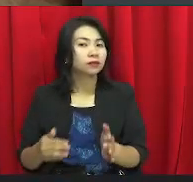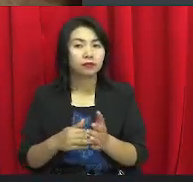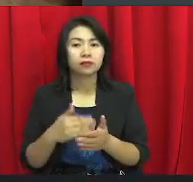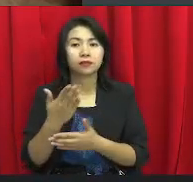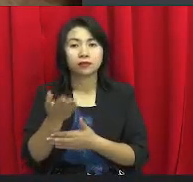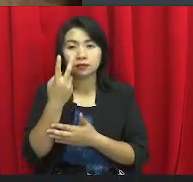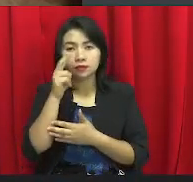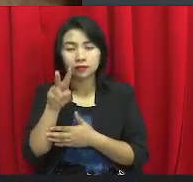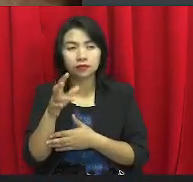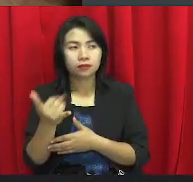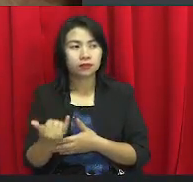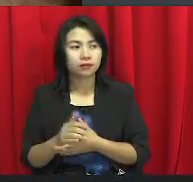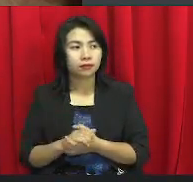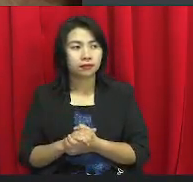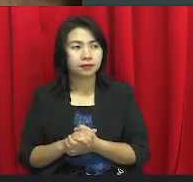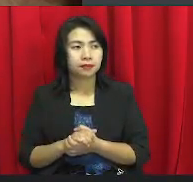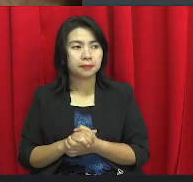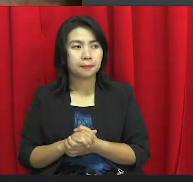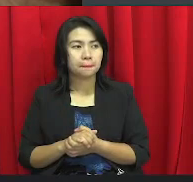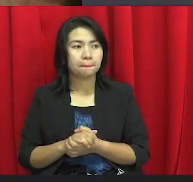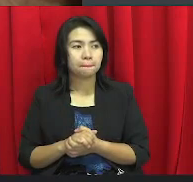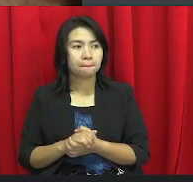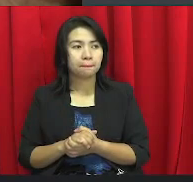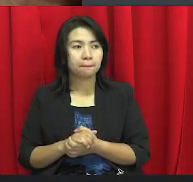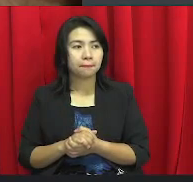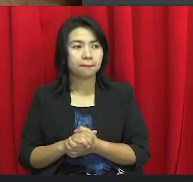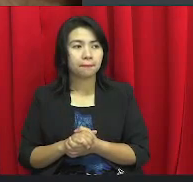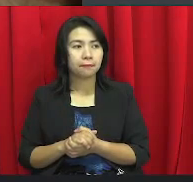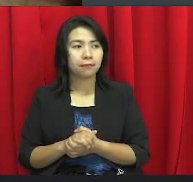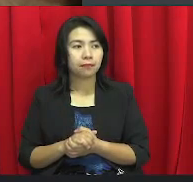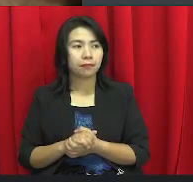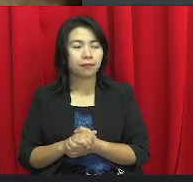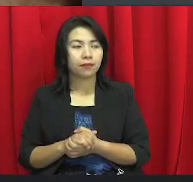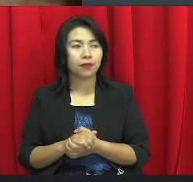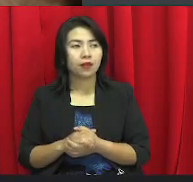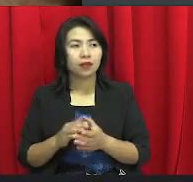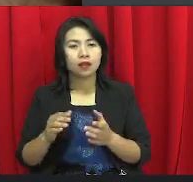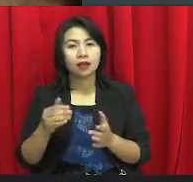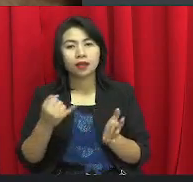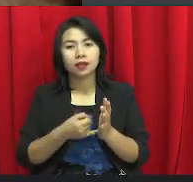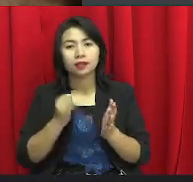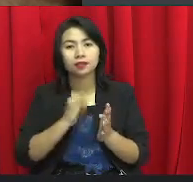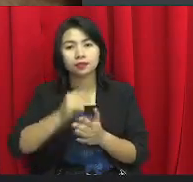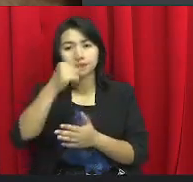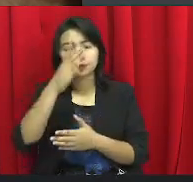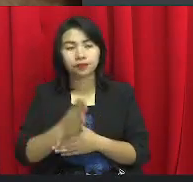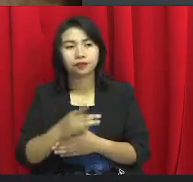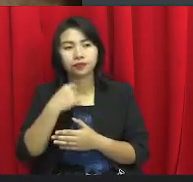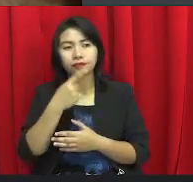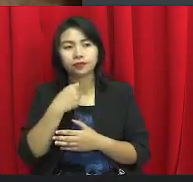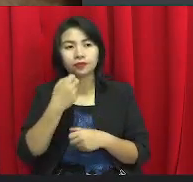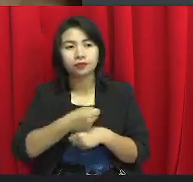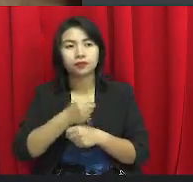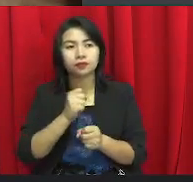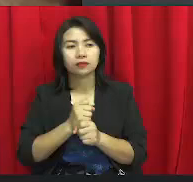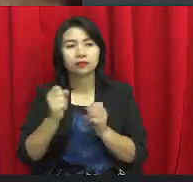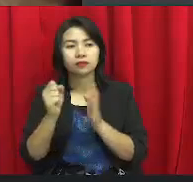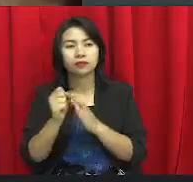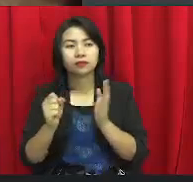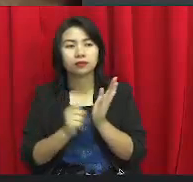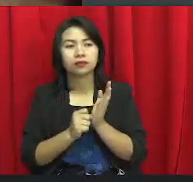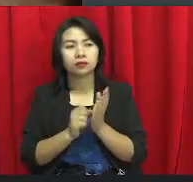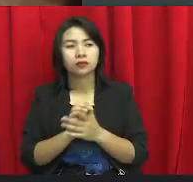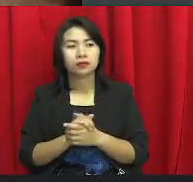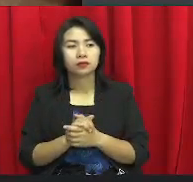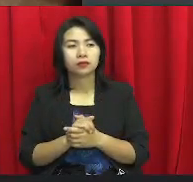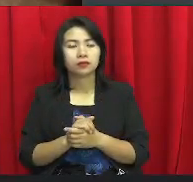kapatid dito na tanging Diyos ang nag-set ng standard ng church, tanging Diyos ang